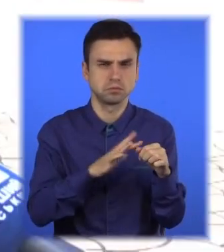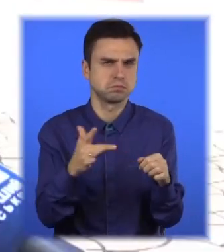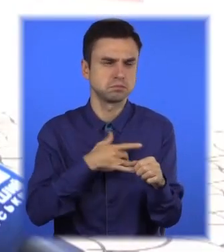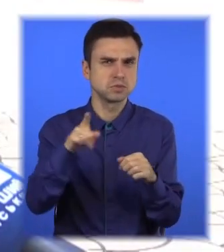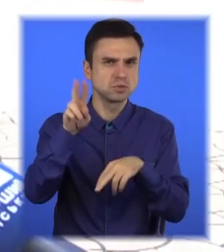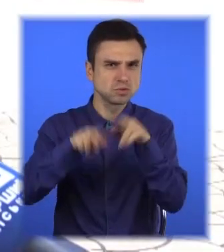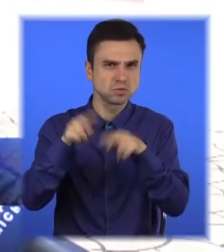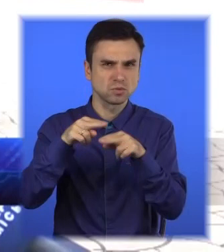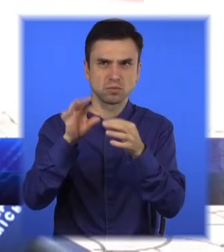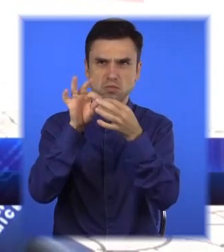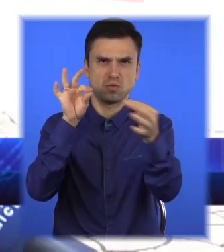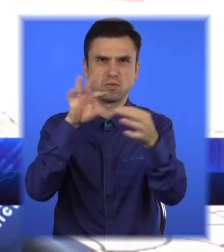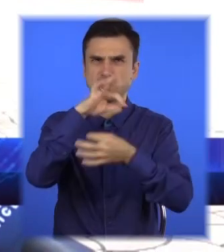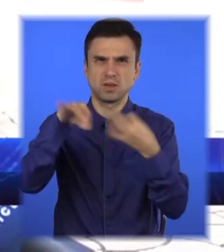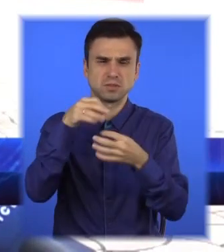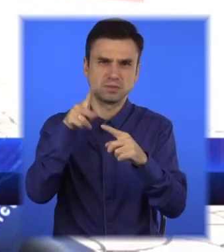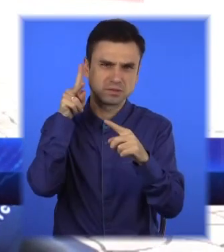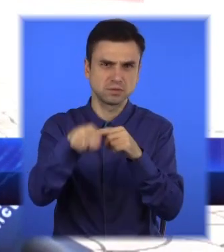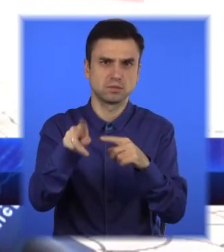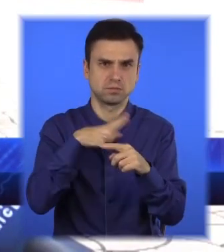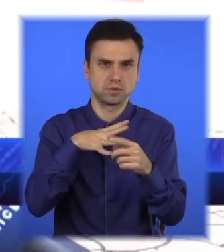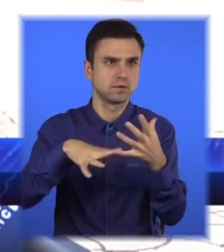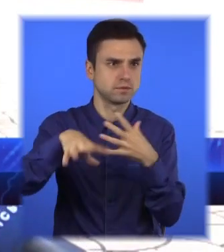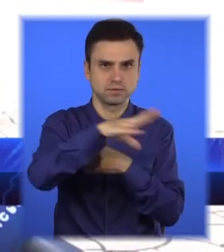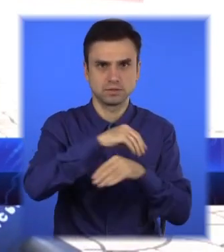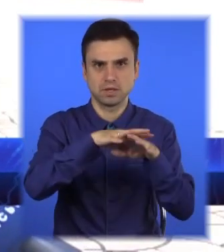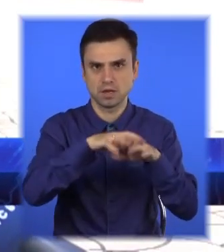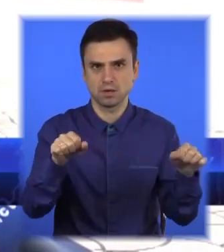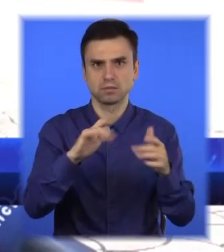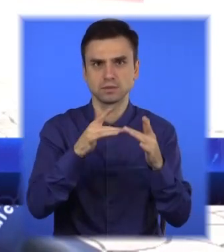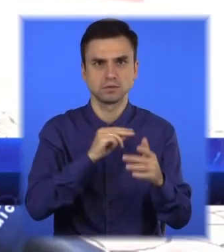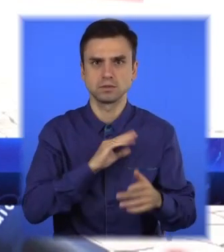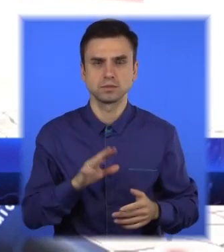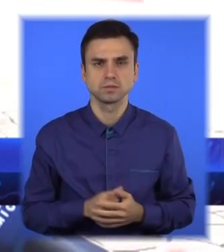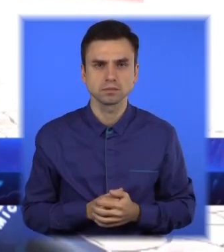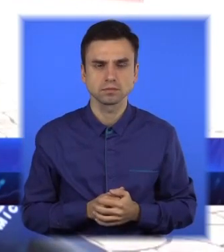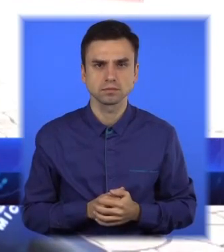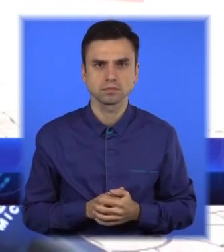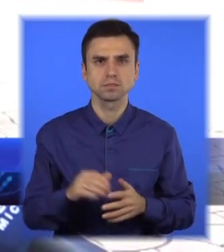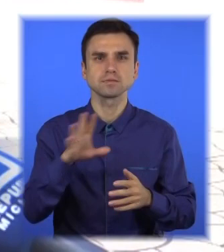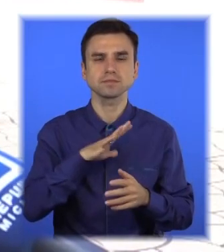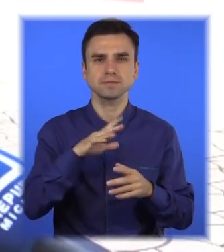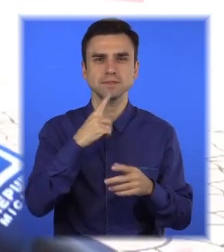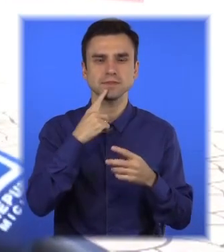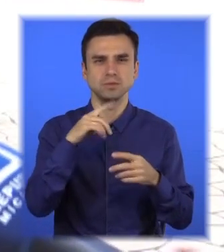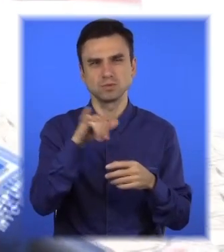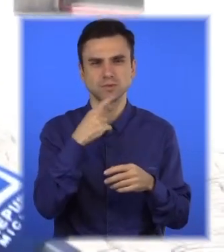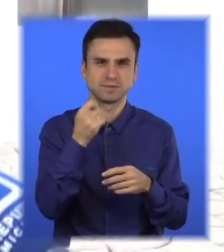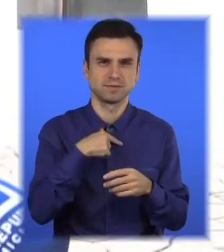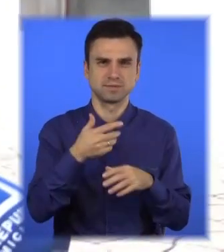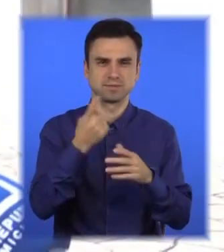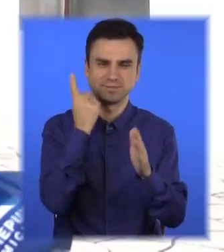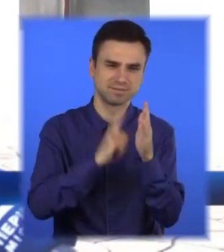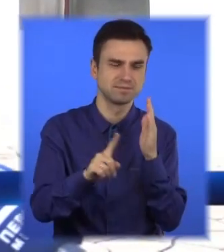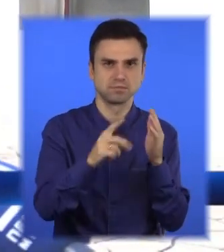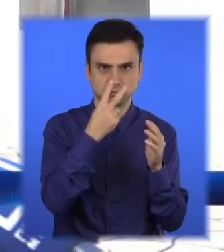обрізали. Вийшли зі сусідів, і я вийшла. Виходили от сюди, дивимося, кабеля лежать от